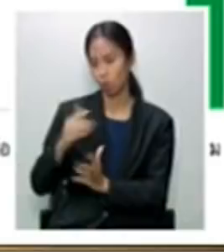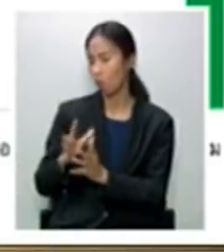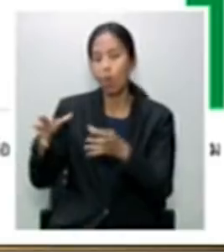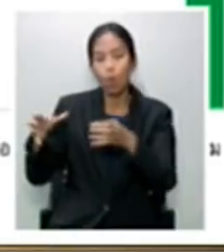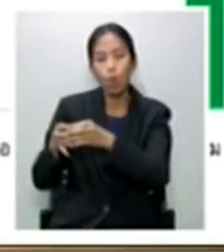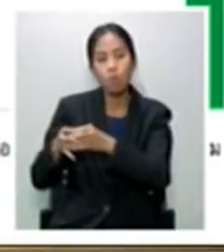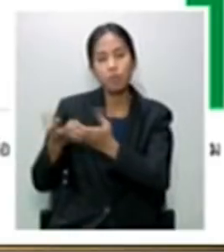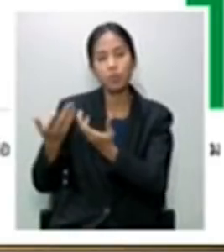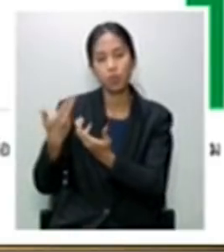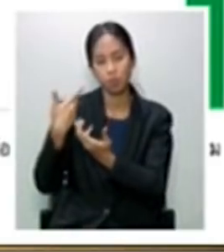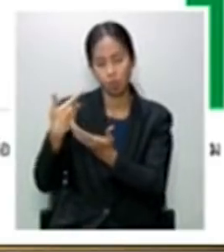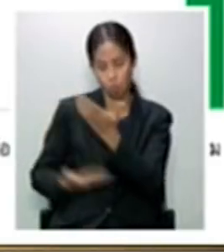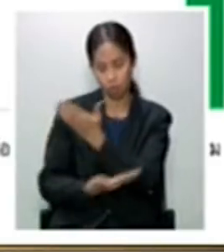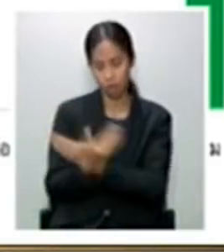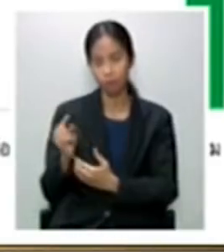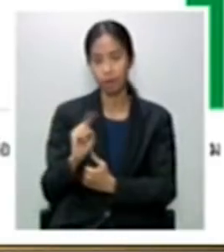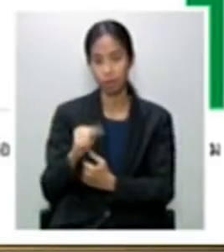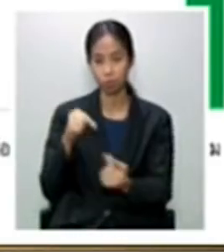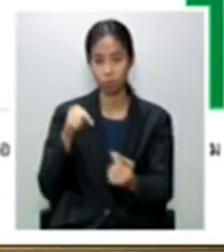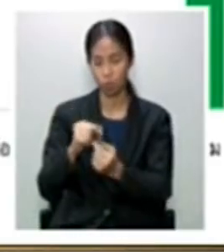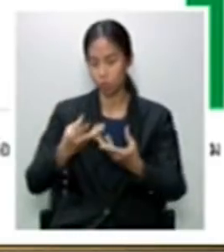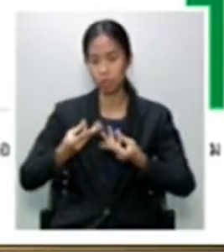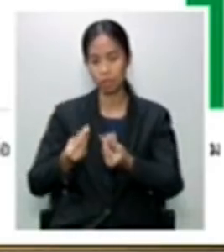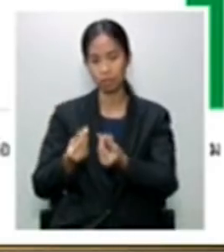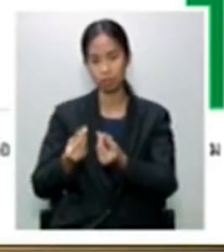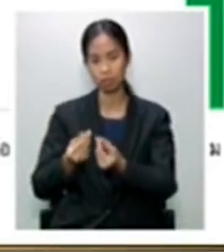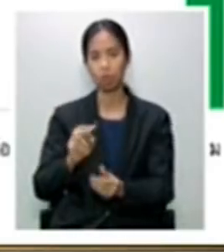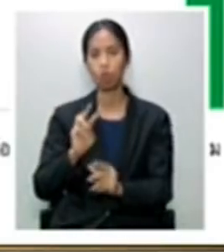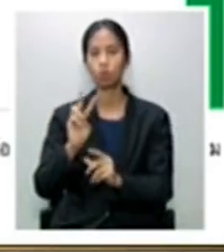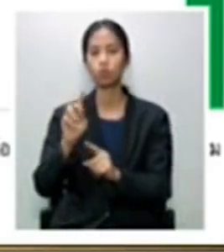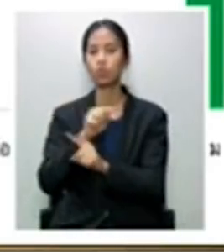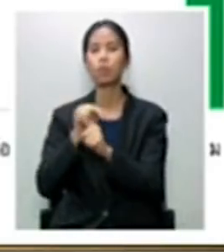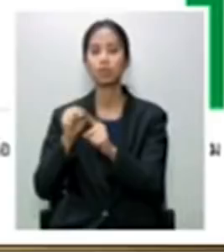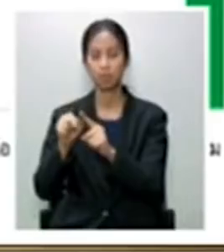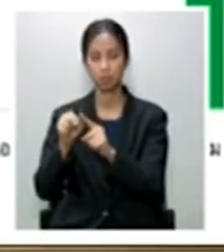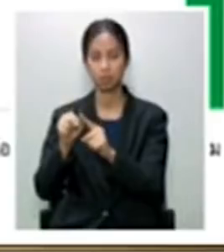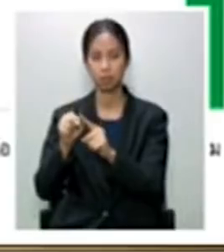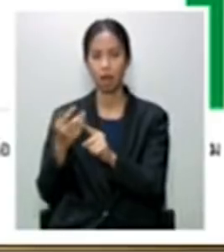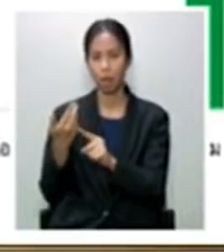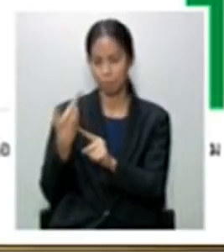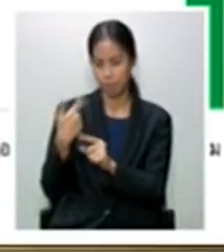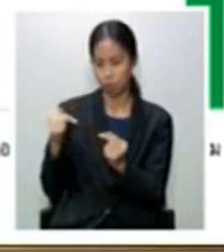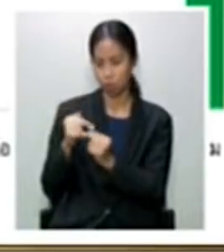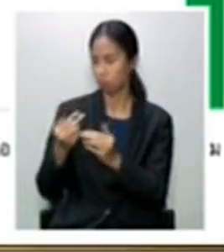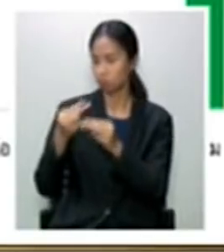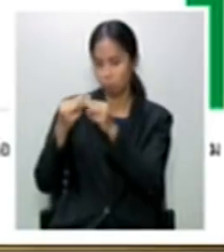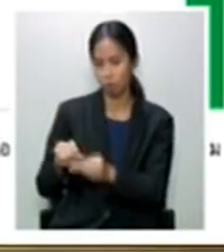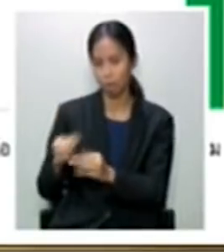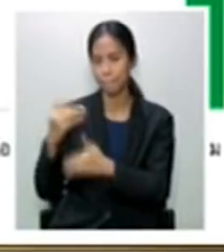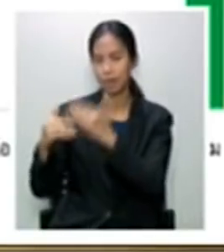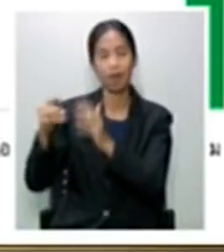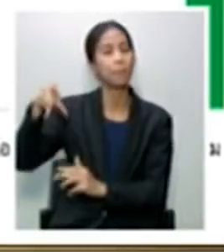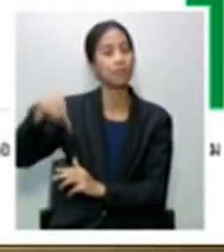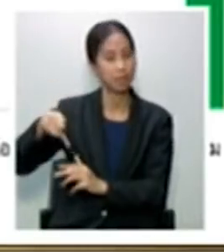พันธุ์เหมือนกันมีโอกาสได้พื้นที่ในสวีเดน 2% เขามีเขตวัฒนธรรมพิเศษของเขาเลยว่าคนชาติพันธุ์ก็เป็นคน